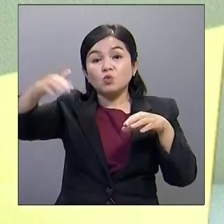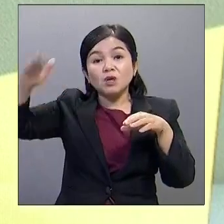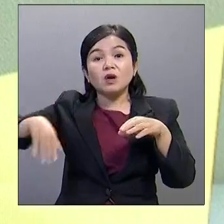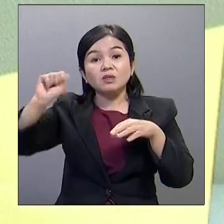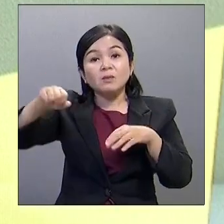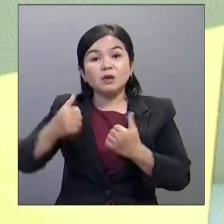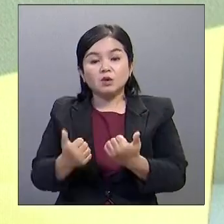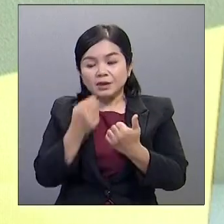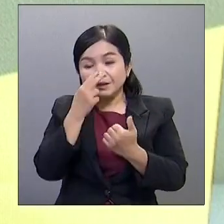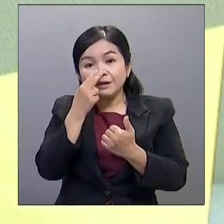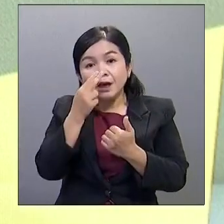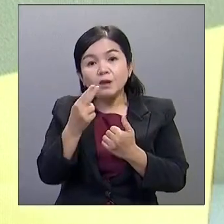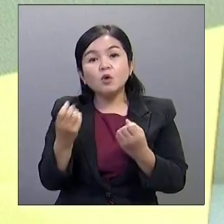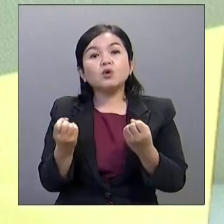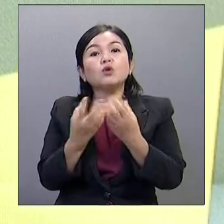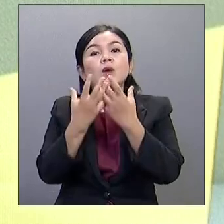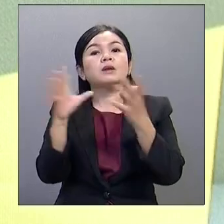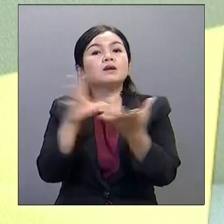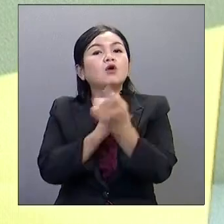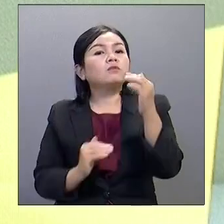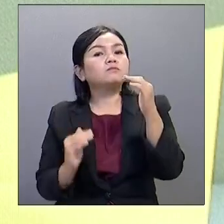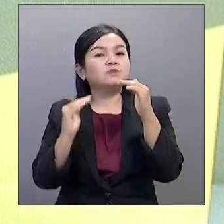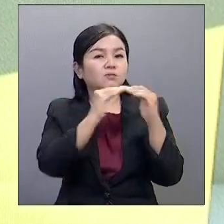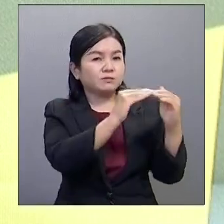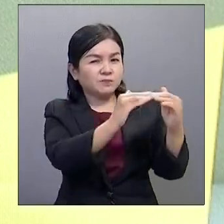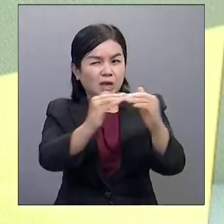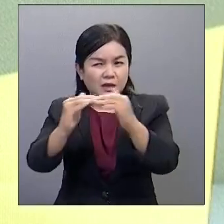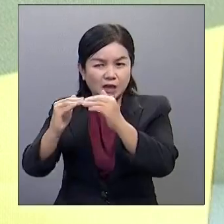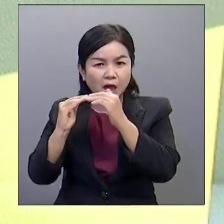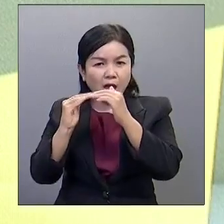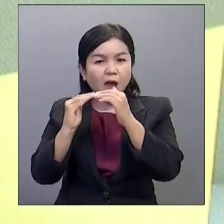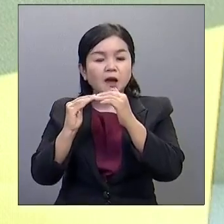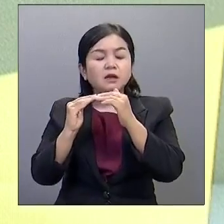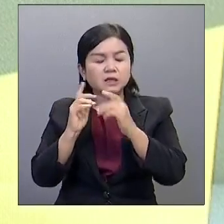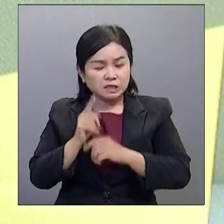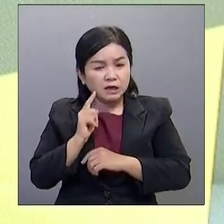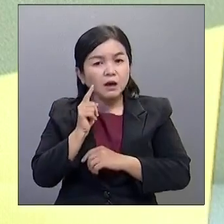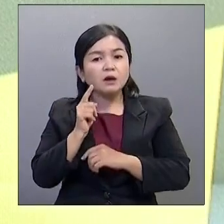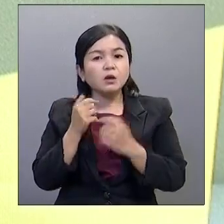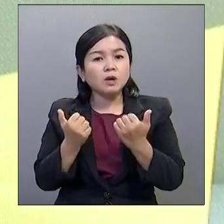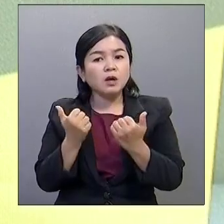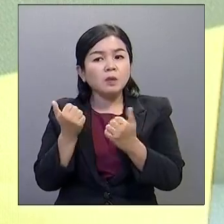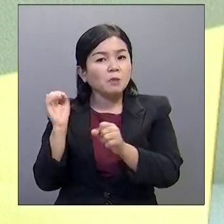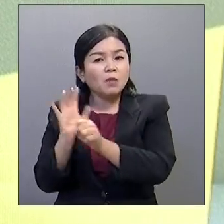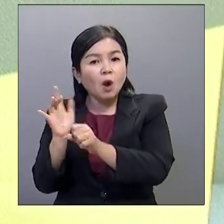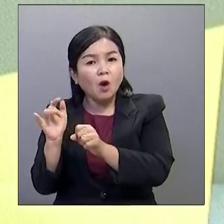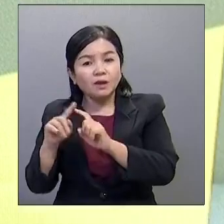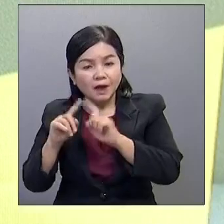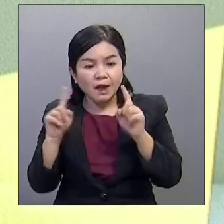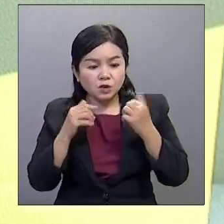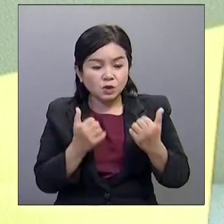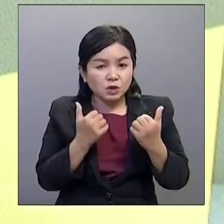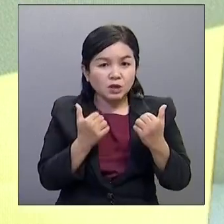ตอนนี้เนี่ยเราไม่อยากให้เกิดความเหลื่อมล้ำค่ะคุณผู้ชมเราอยากให้มานั่งตระหนักกันว่าจริงๆแล้วเนี่ยสิ่งที่เขาขาดแต่ถ้าปัจจุบันเร